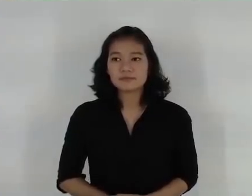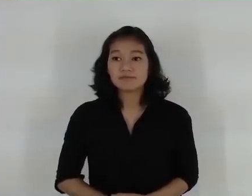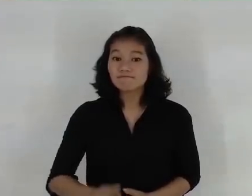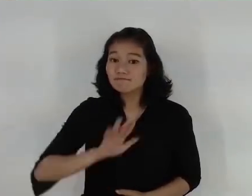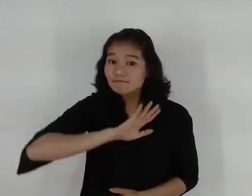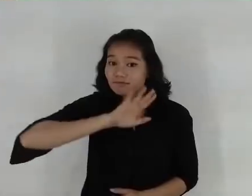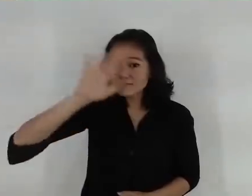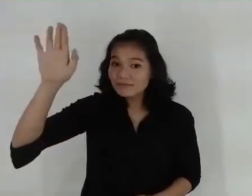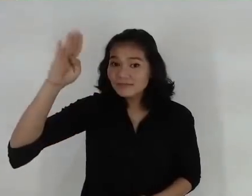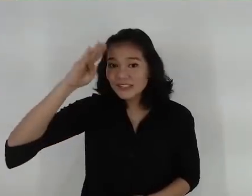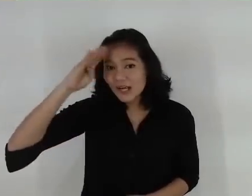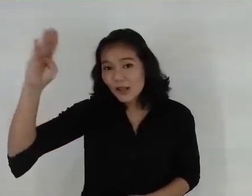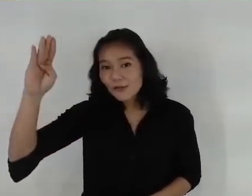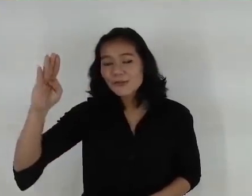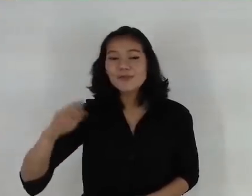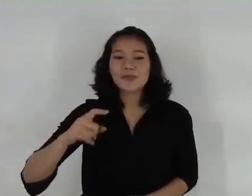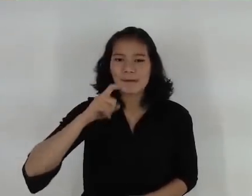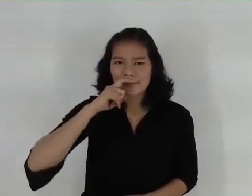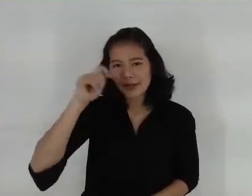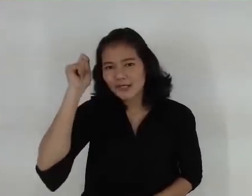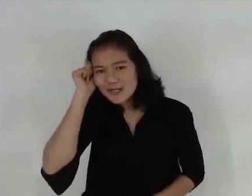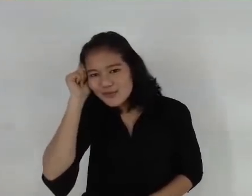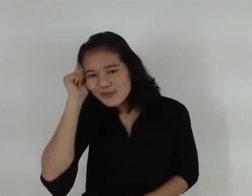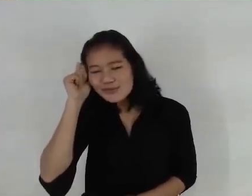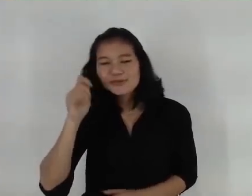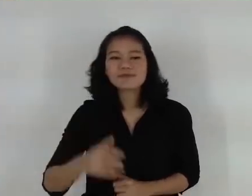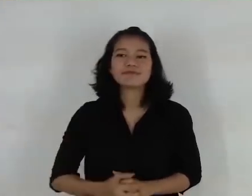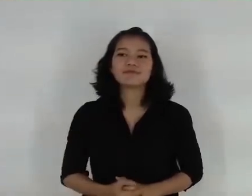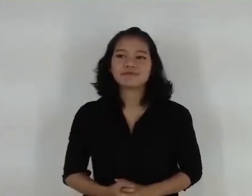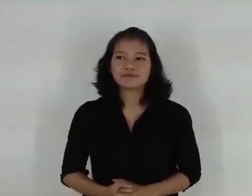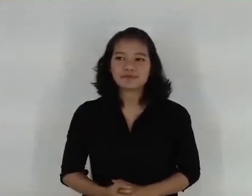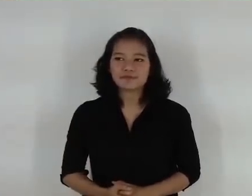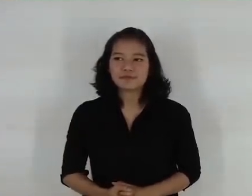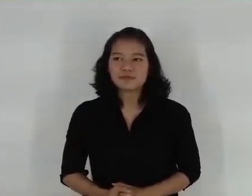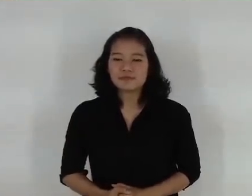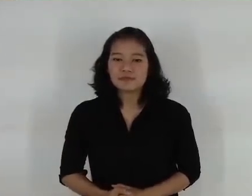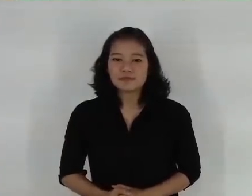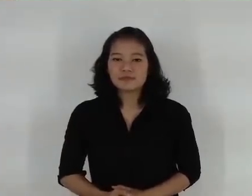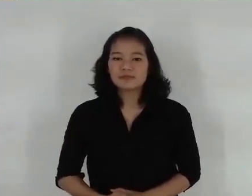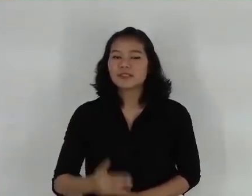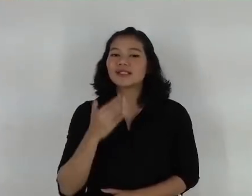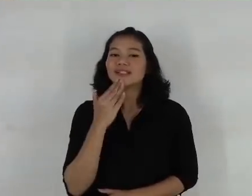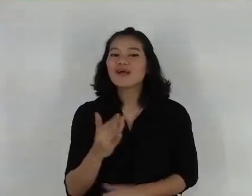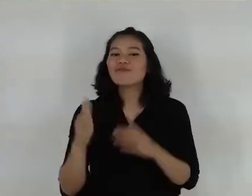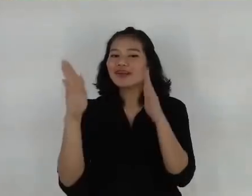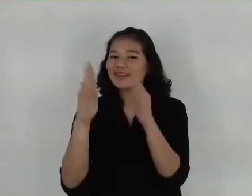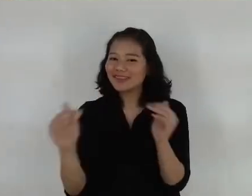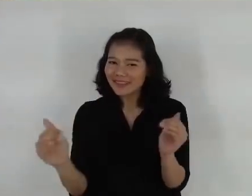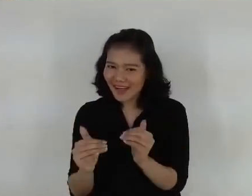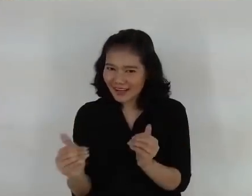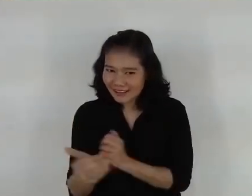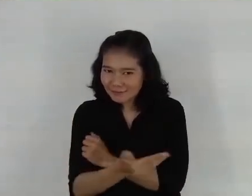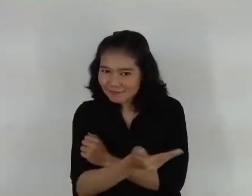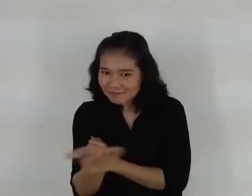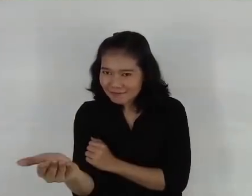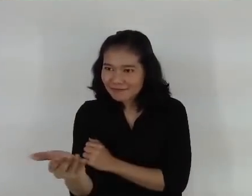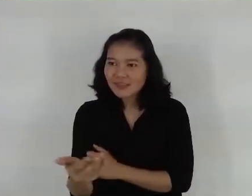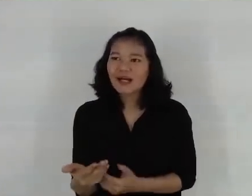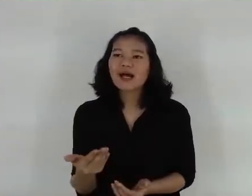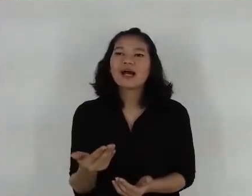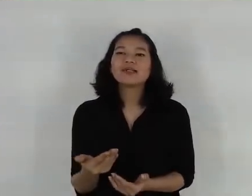Syalom Bapak Ibu yang terkasih di dalam Tuhan Yesus Kristus selamat natal untuk kita semua